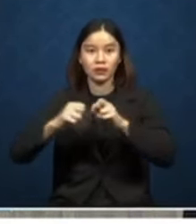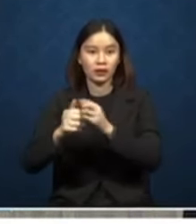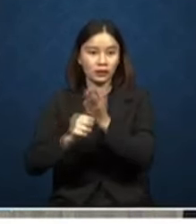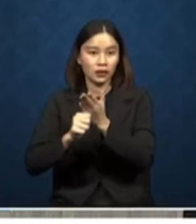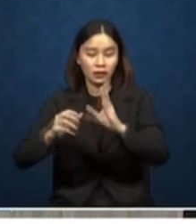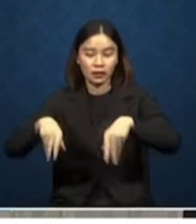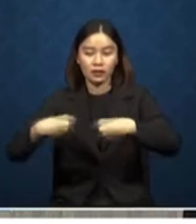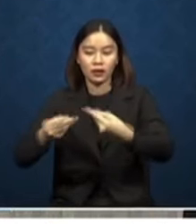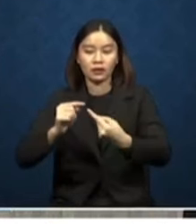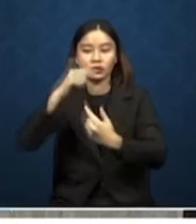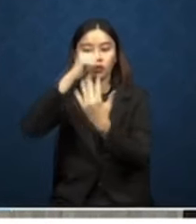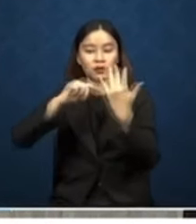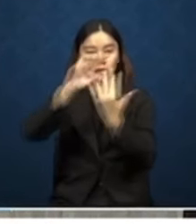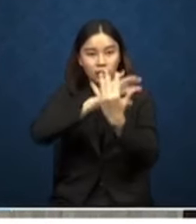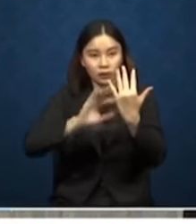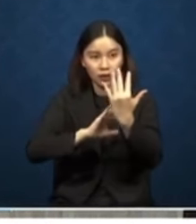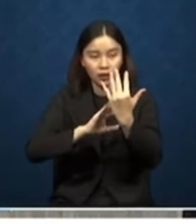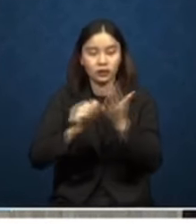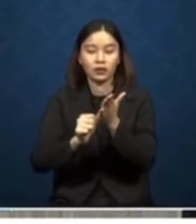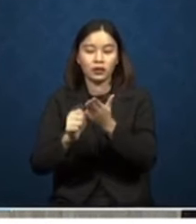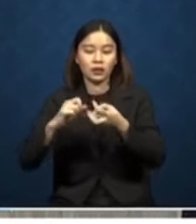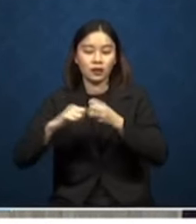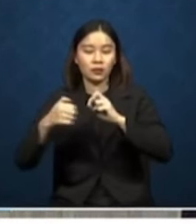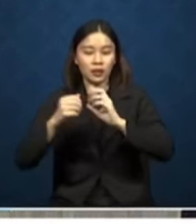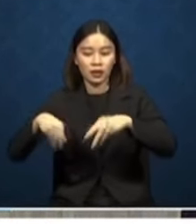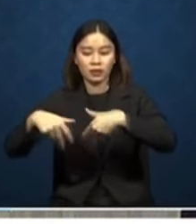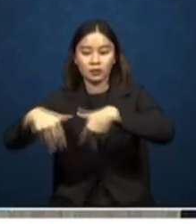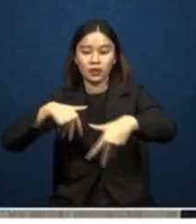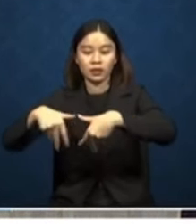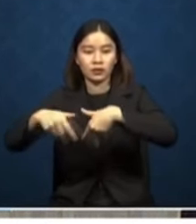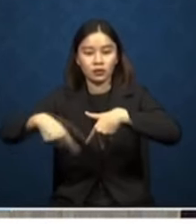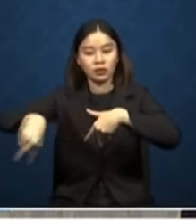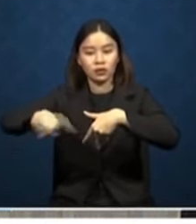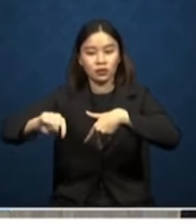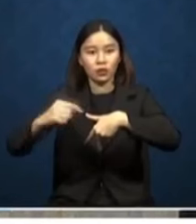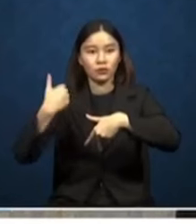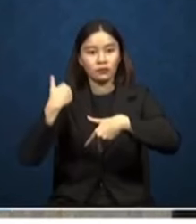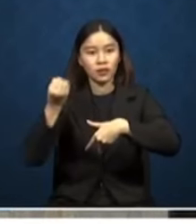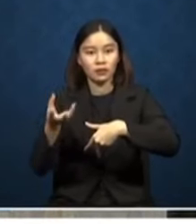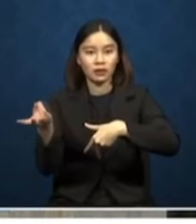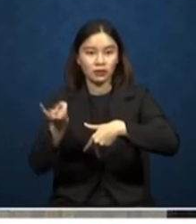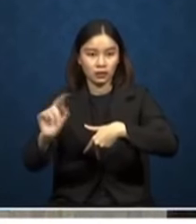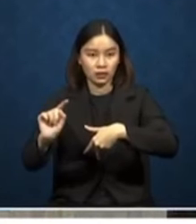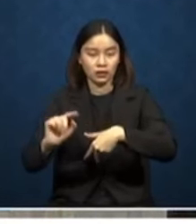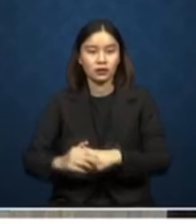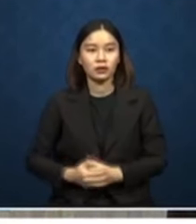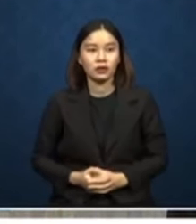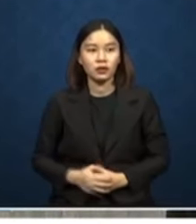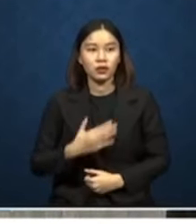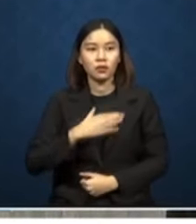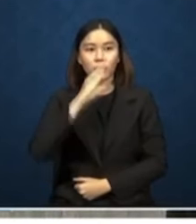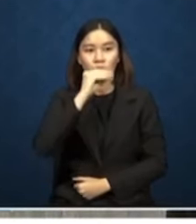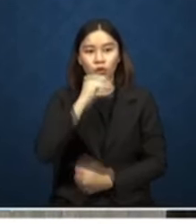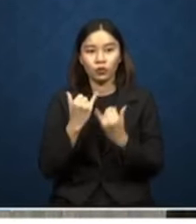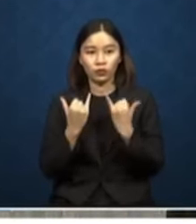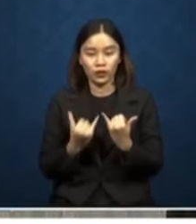ให้กับประเทศแก้ปัญหาให้กับพี่น้องประชาชนมีมากน้อยแค่ไหนผมพูด